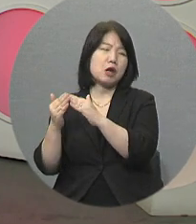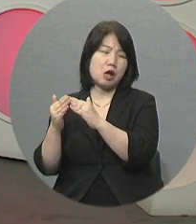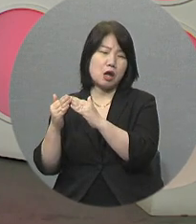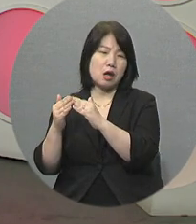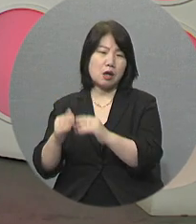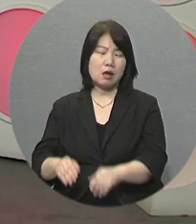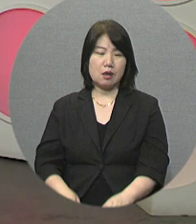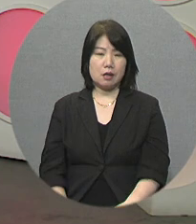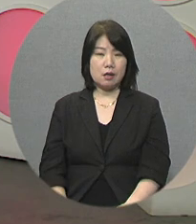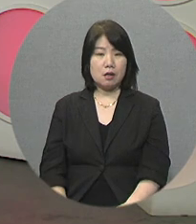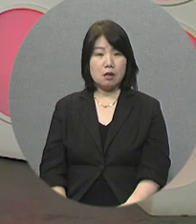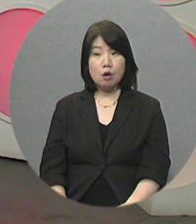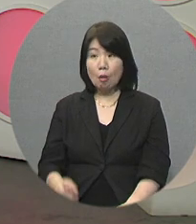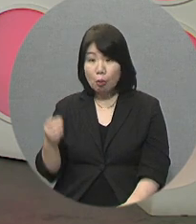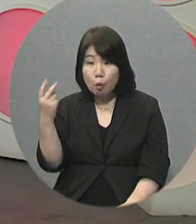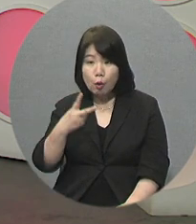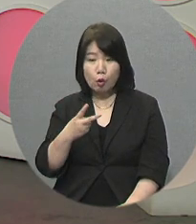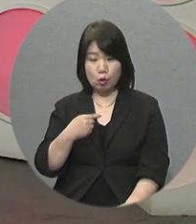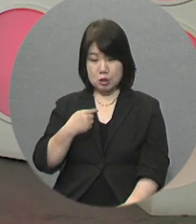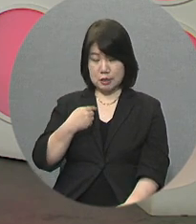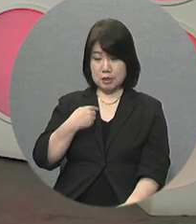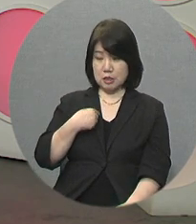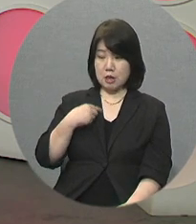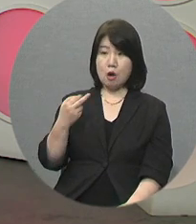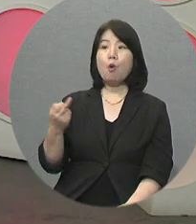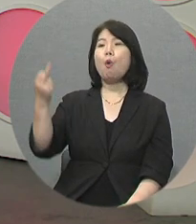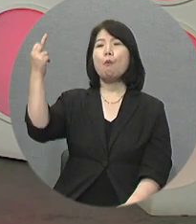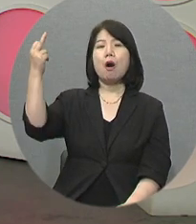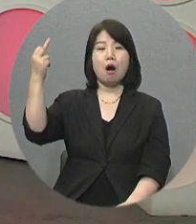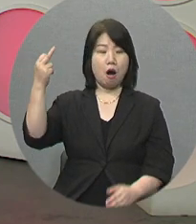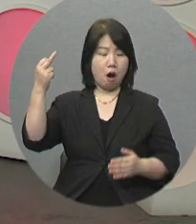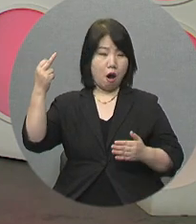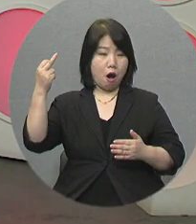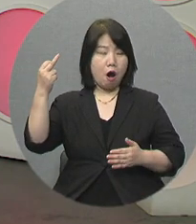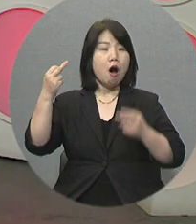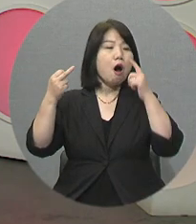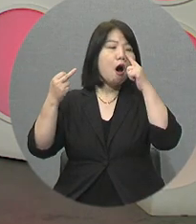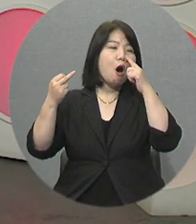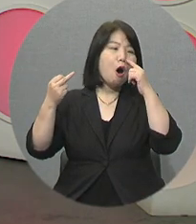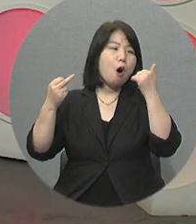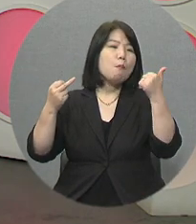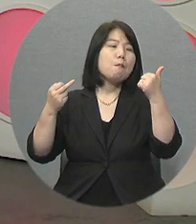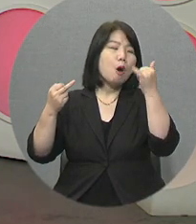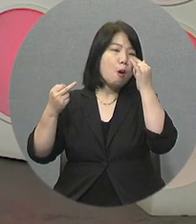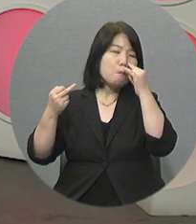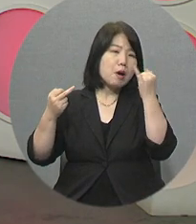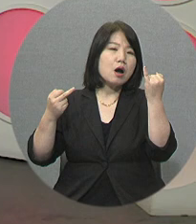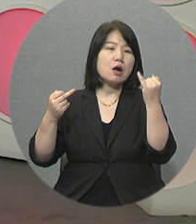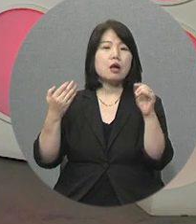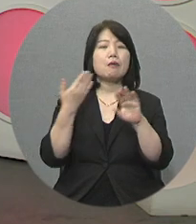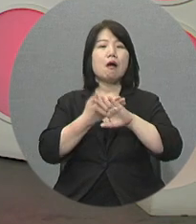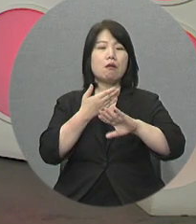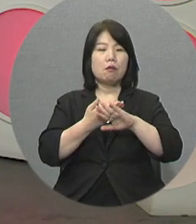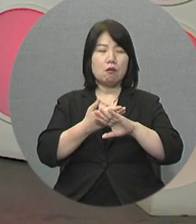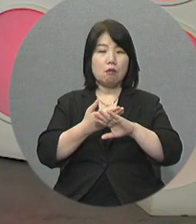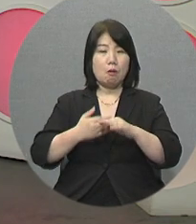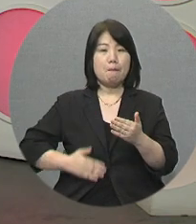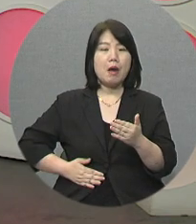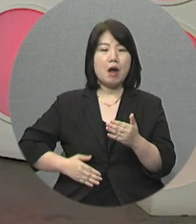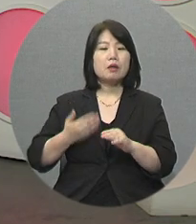그러면서 오빠와 내가 이복남매라는 사실을 알았습니다.